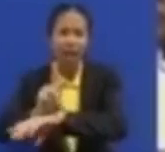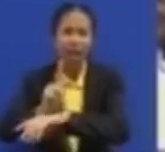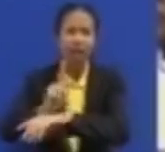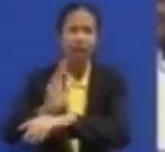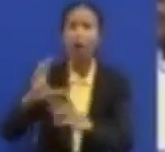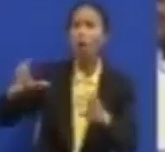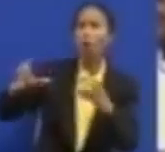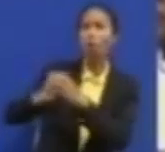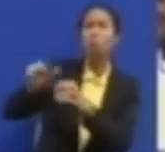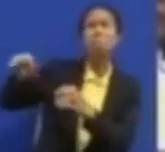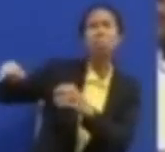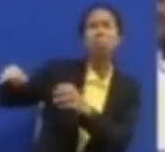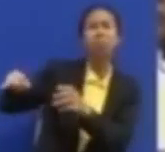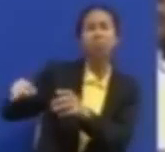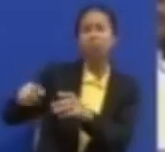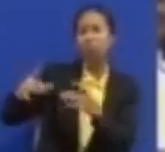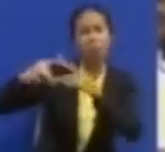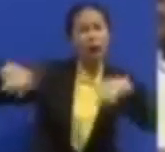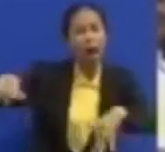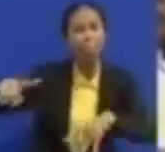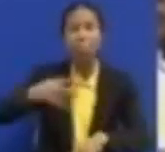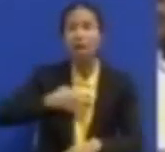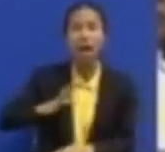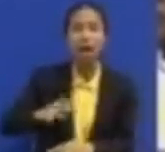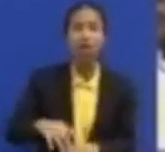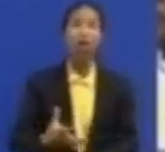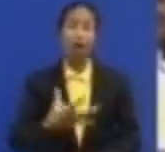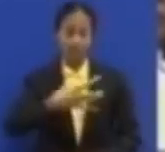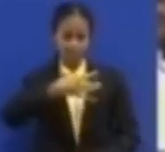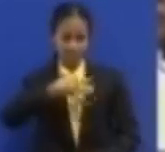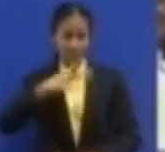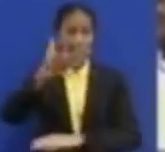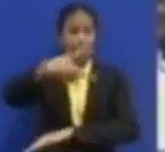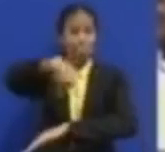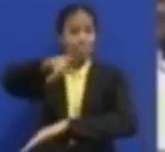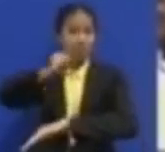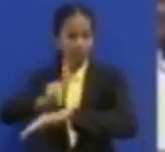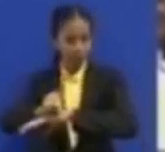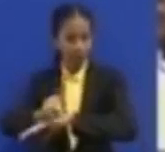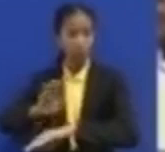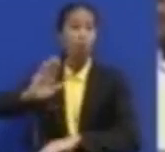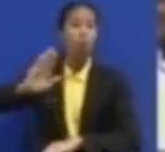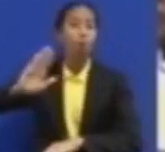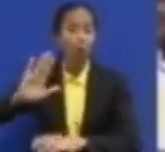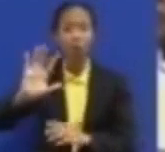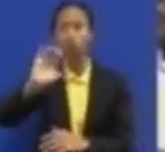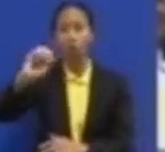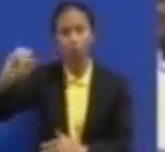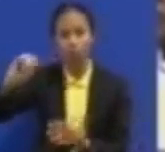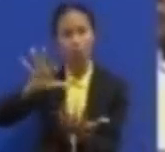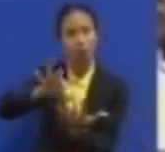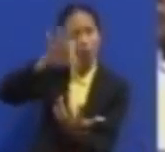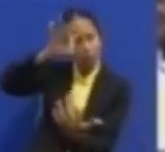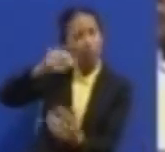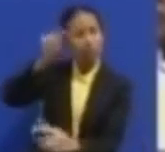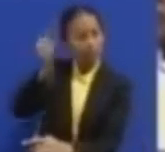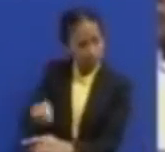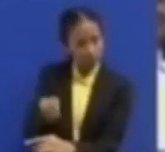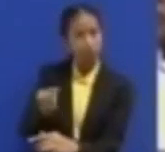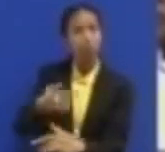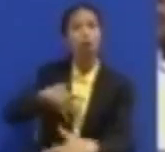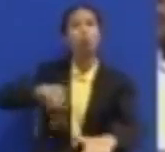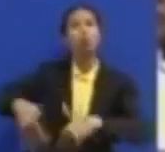ฝั่งฝ่ายไหนผมอยากได้ประธานรัฐสภาที่มาจากเอกสิทธิ์ของผู้แทนราษฎรที่ถูกเลือกมาจากพี่น้องประชาชน